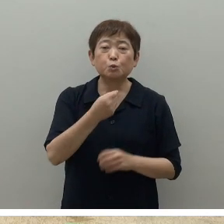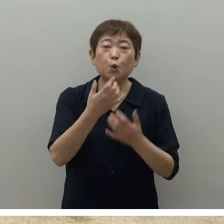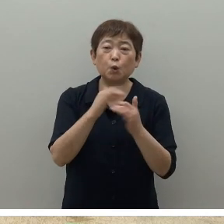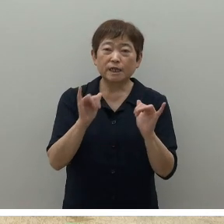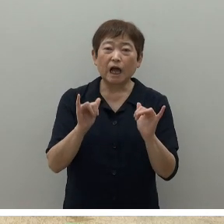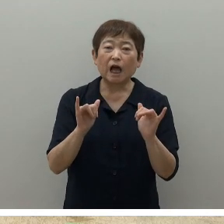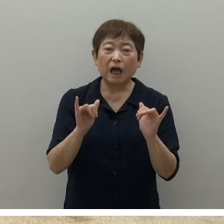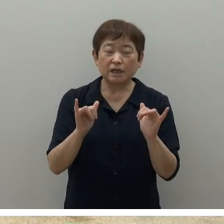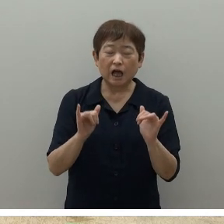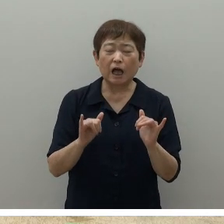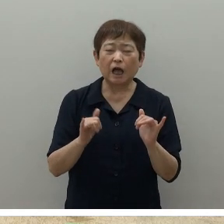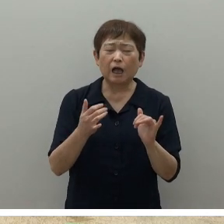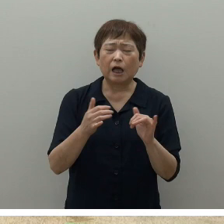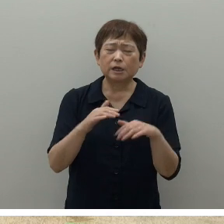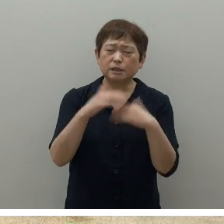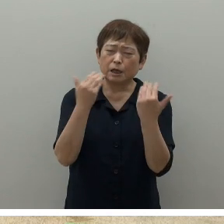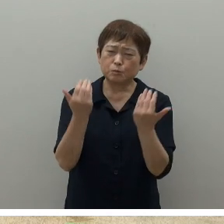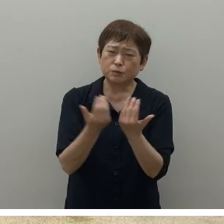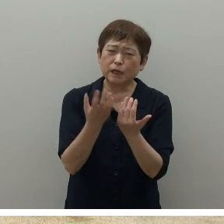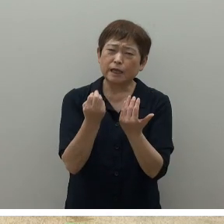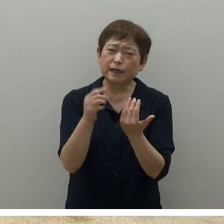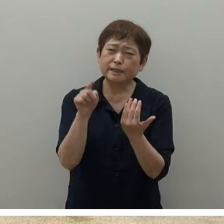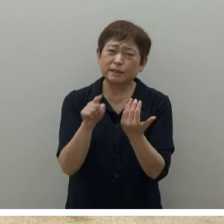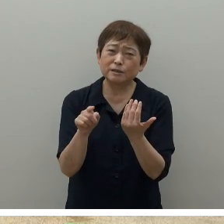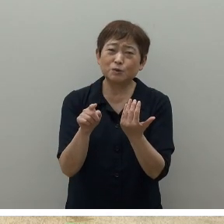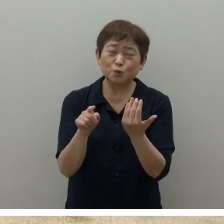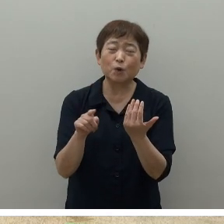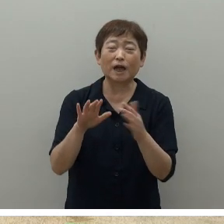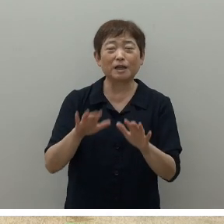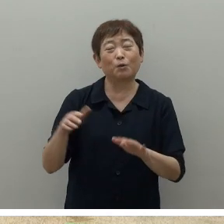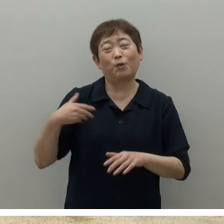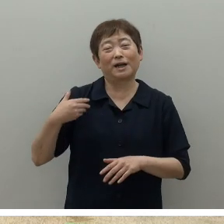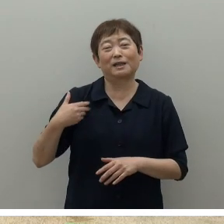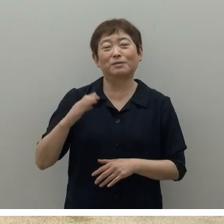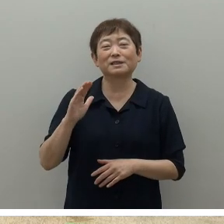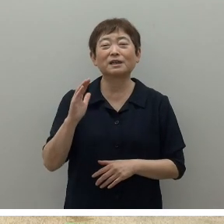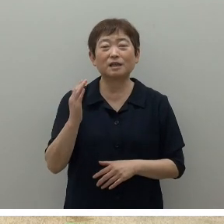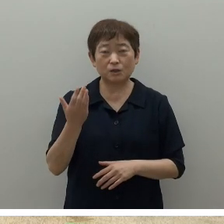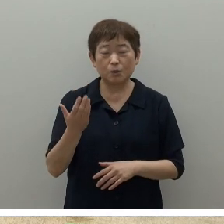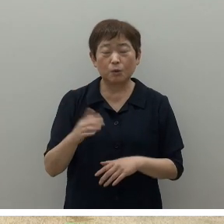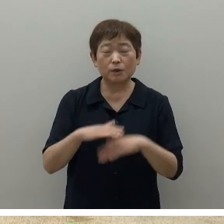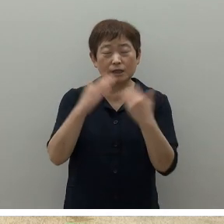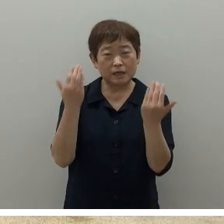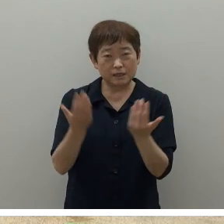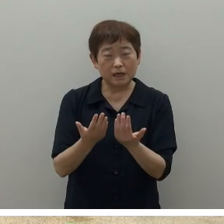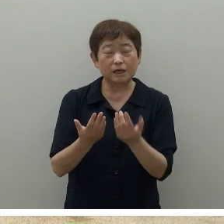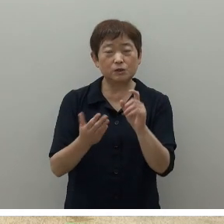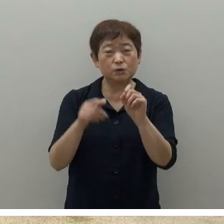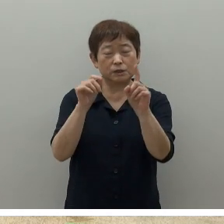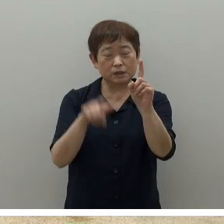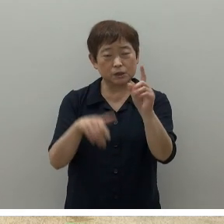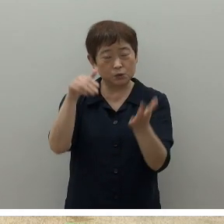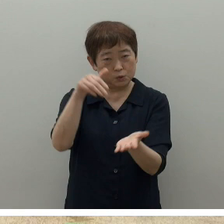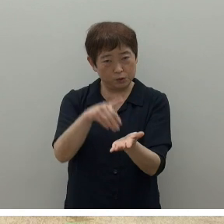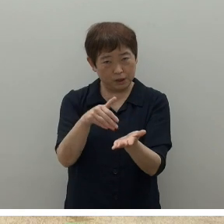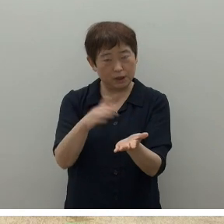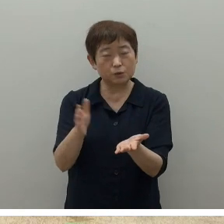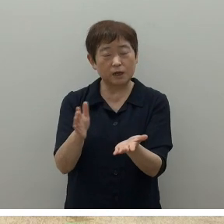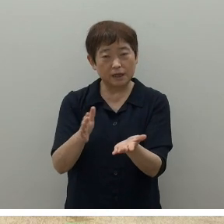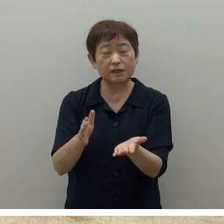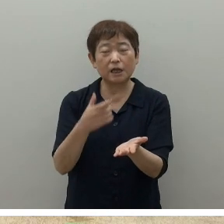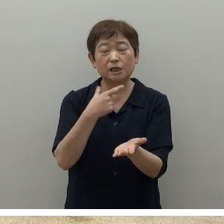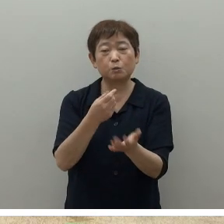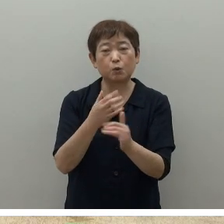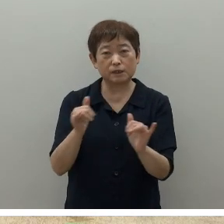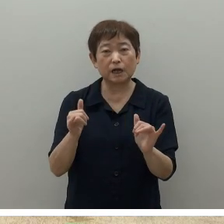ることはできてませんけれども、主としては8割と見て進めております。 ありがとうございます。